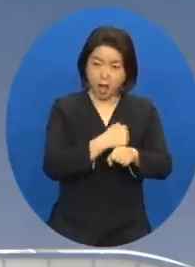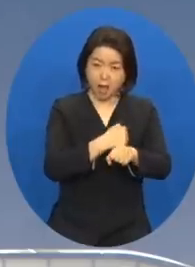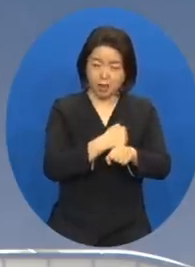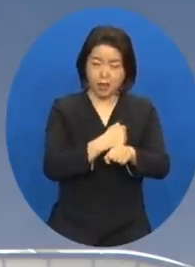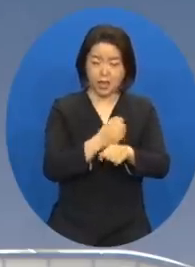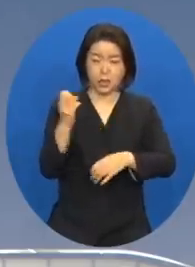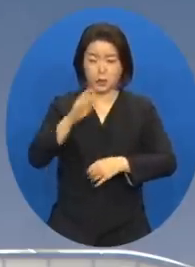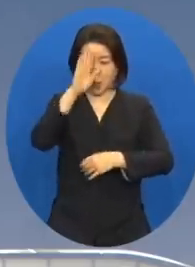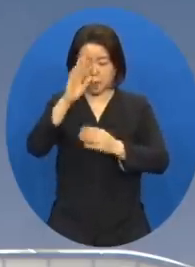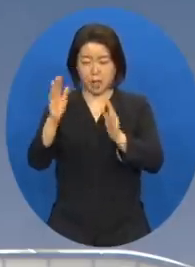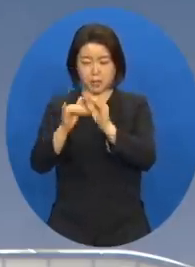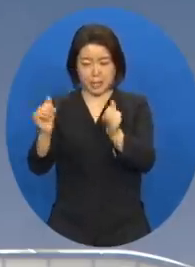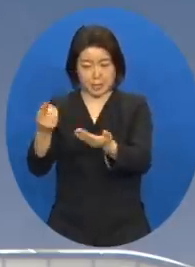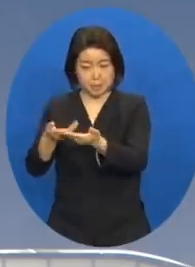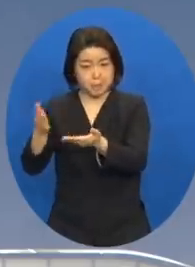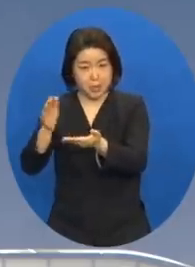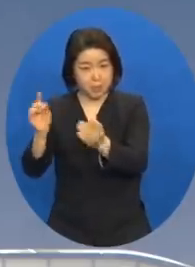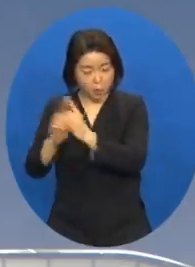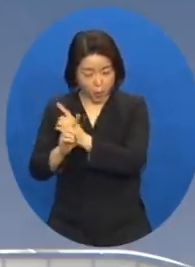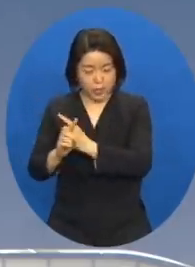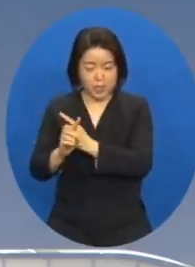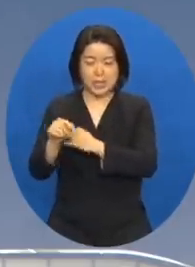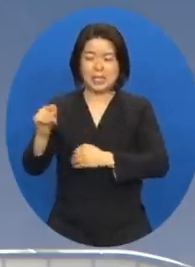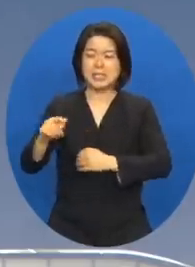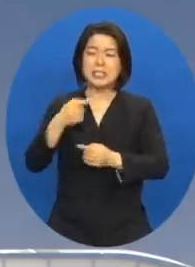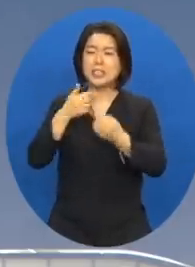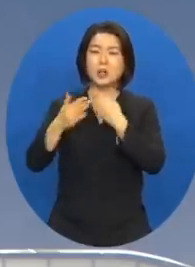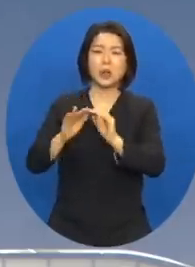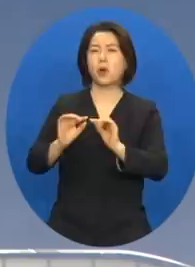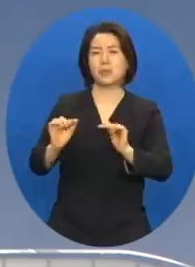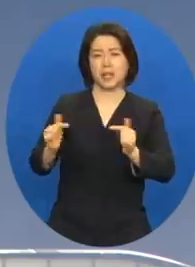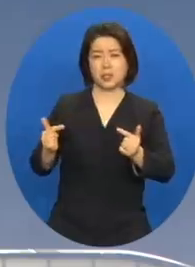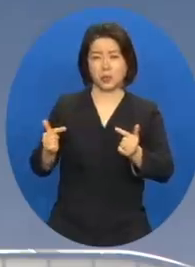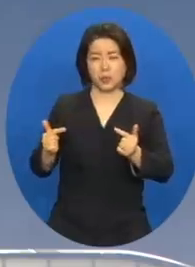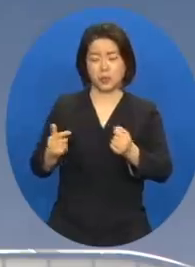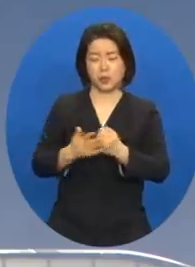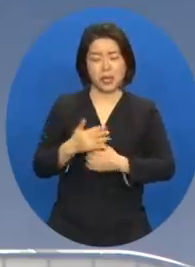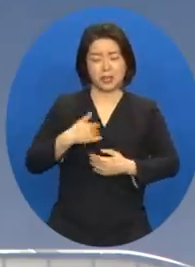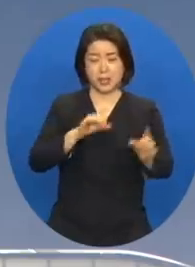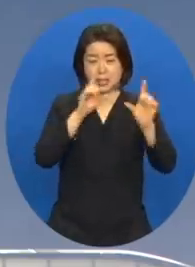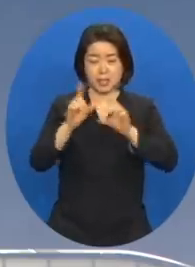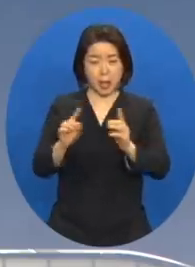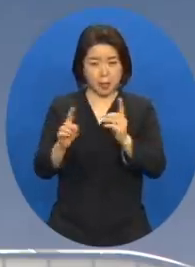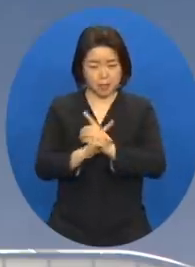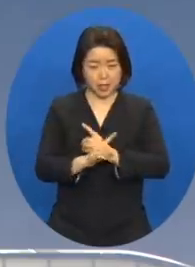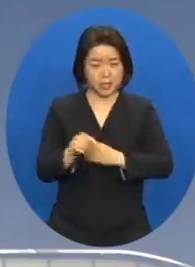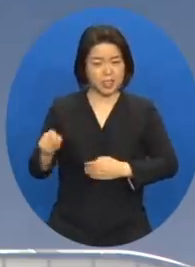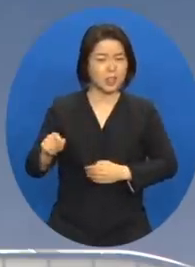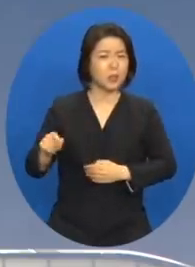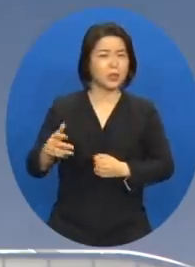뭐 병든 자를 고치거나 그런 은사를 경험했기 때문에 제 삶이 변화된 게 아니었어요.